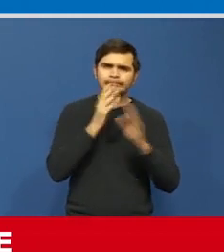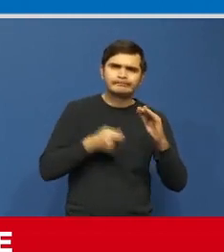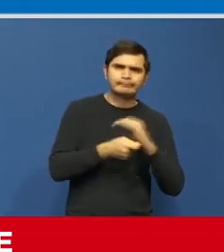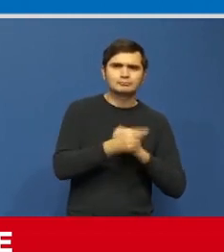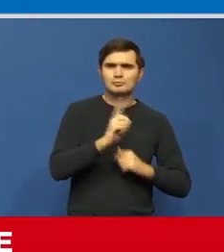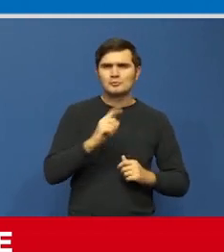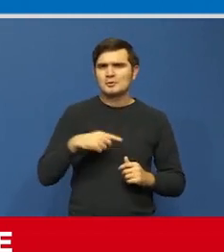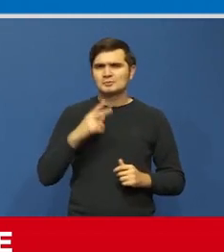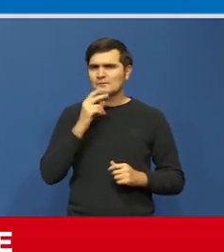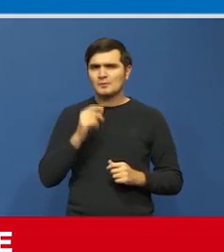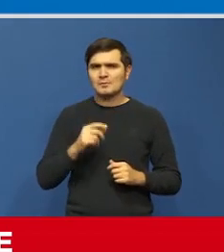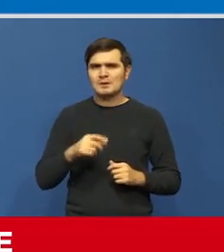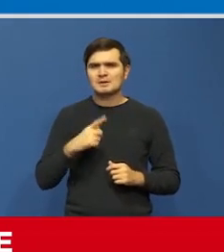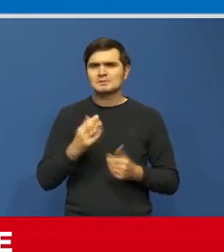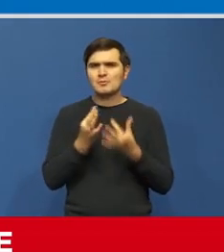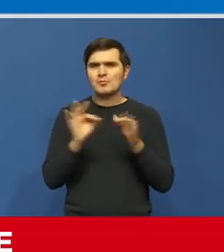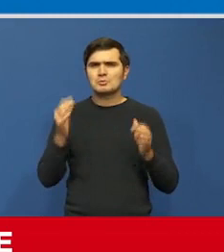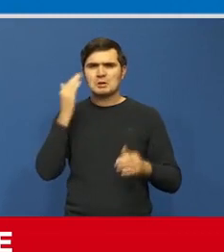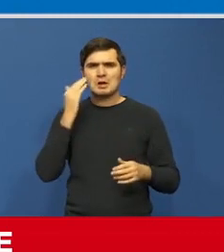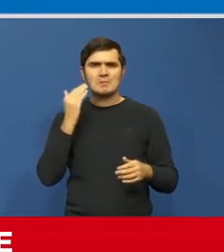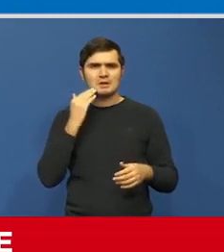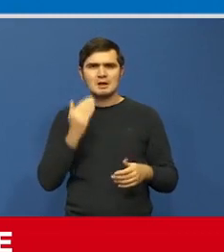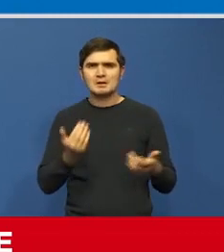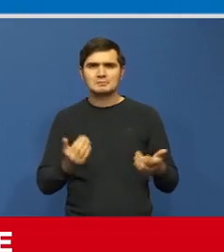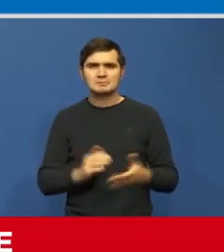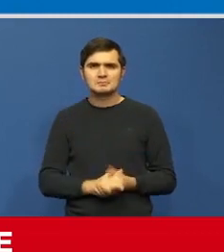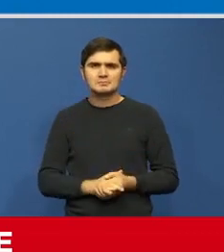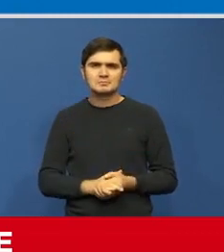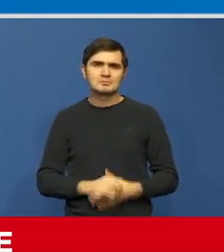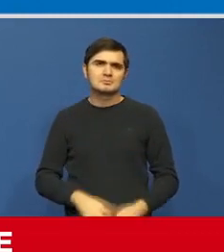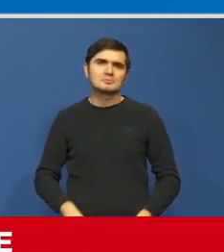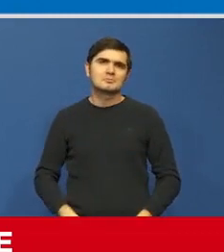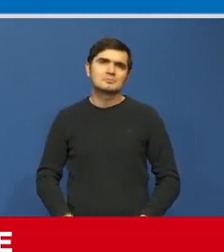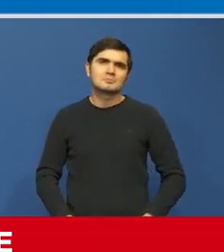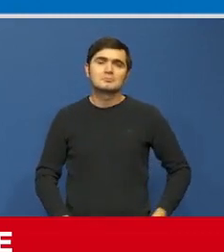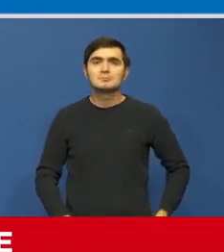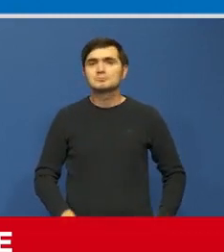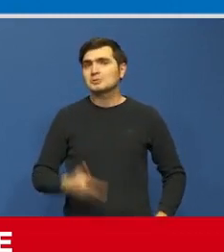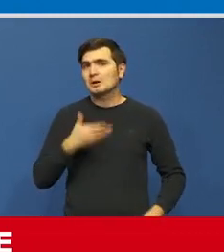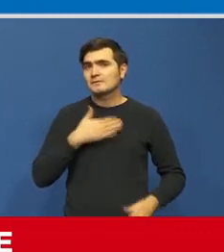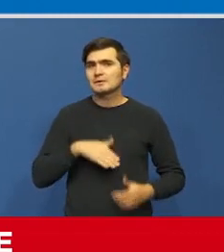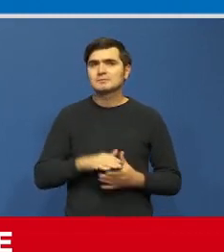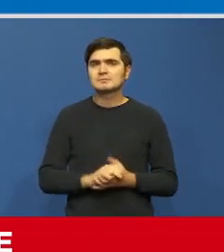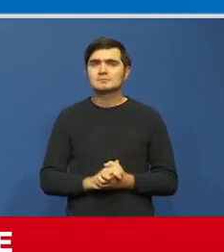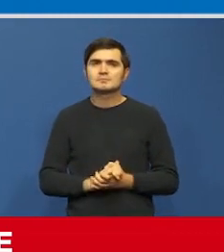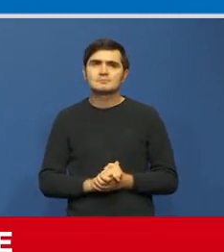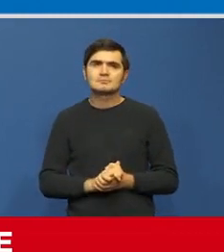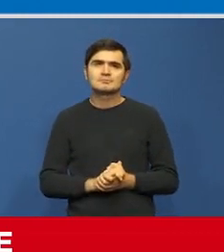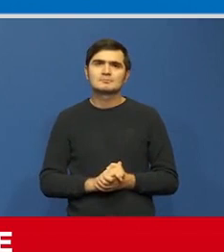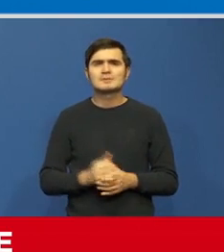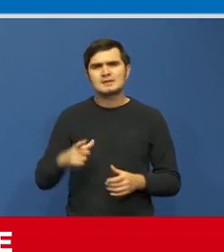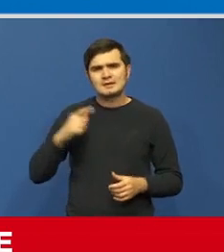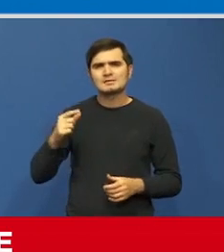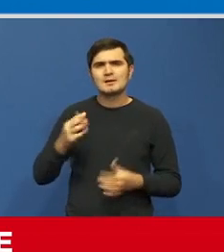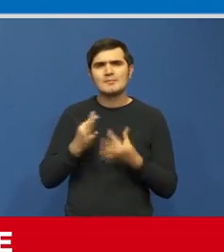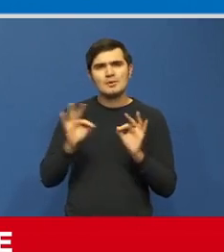așa ceva, este un model american și dacă vreți cu